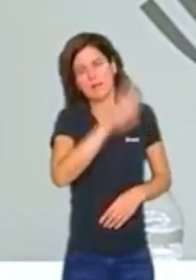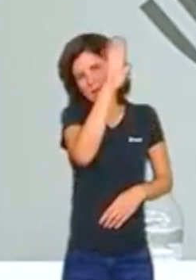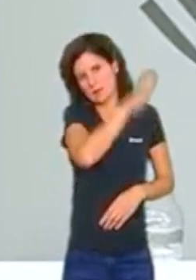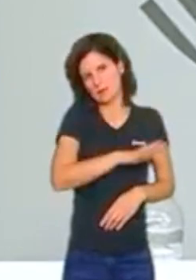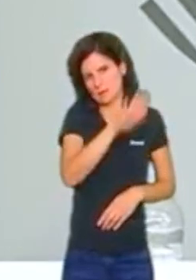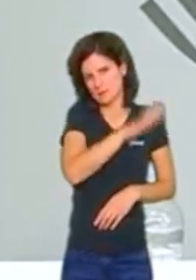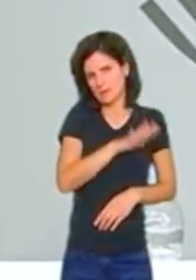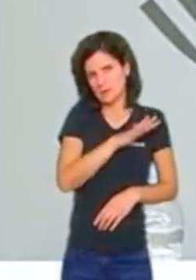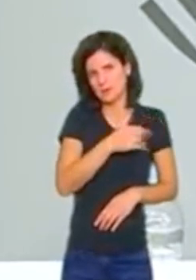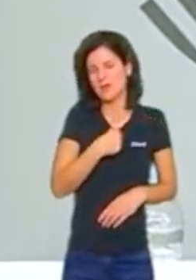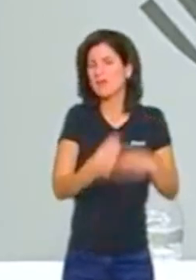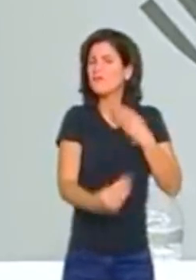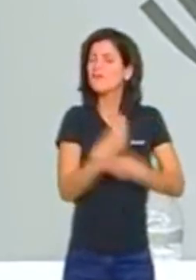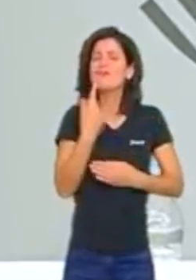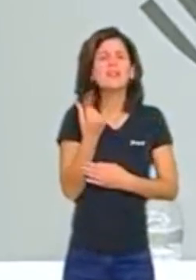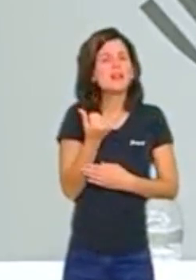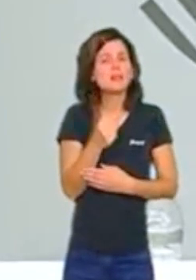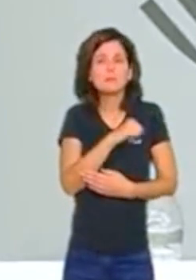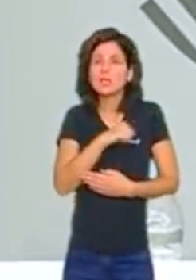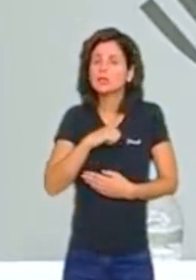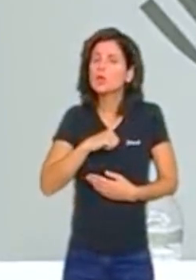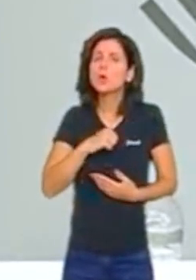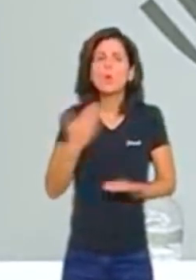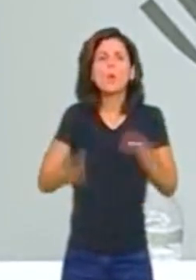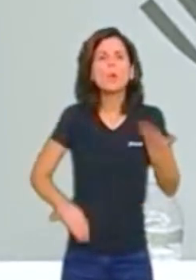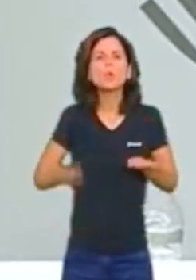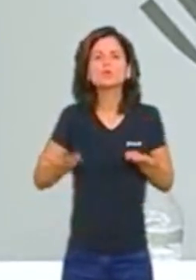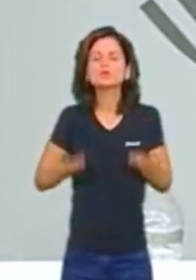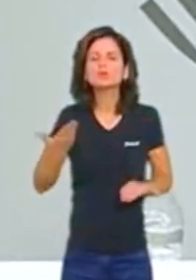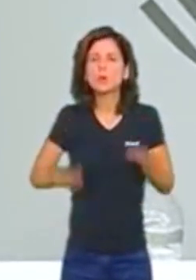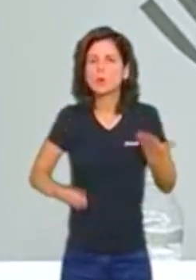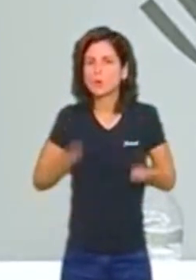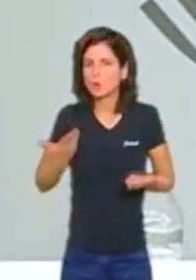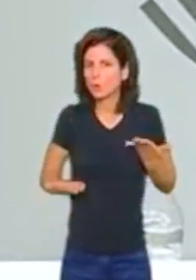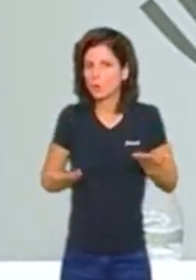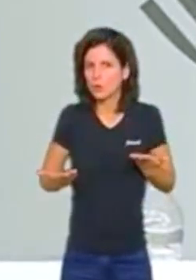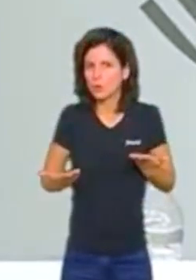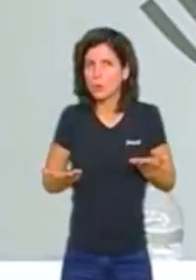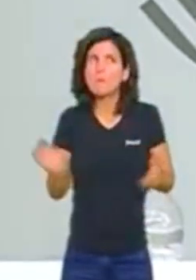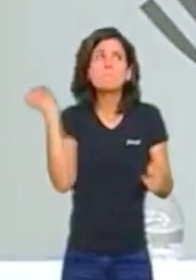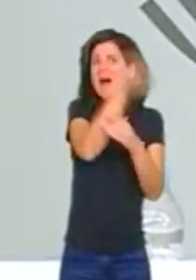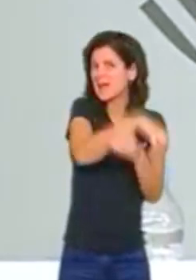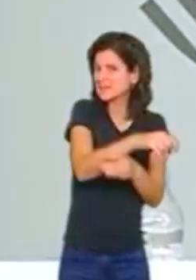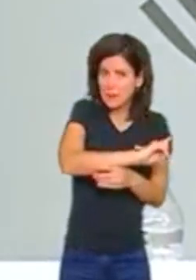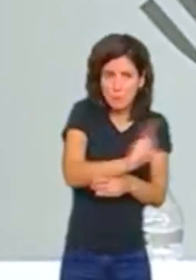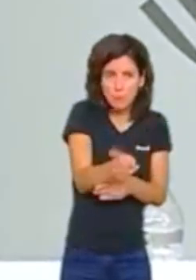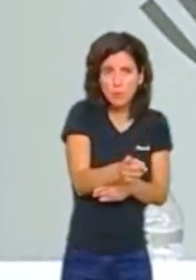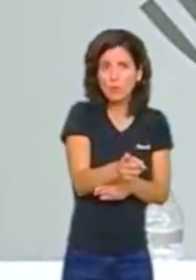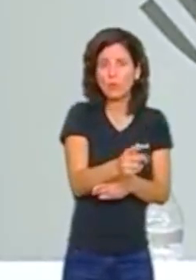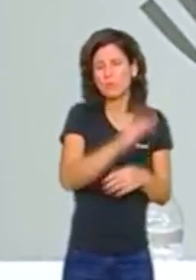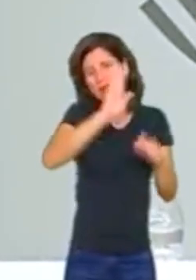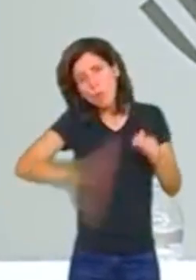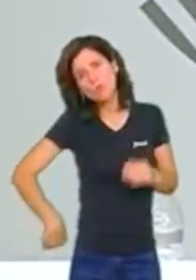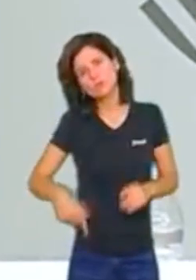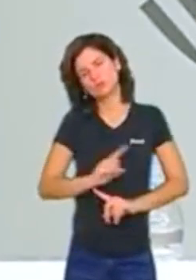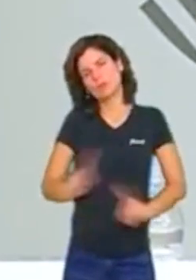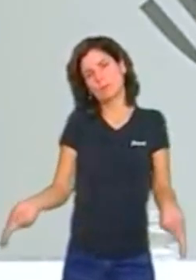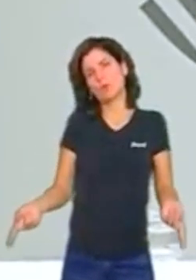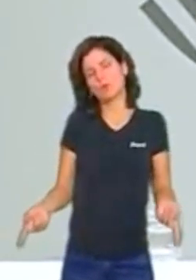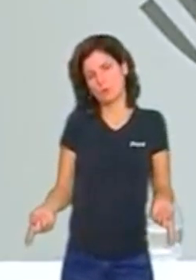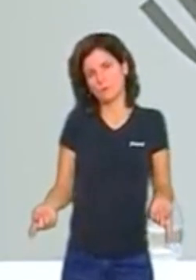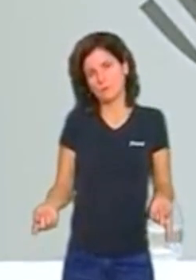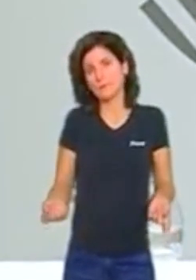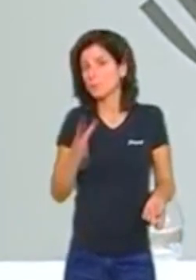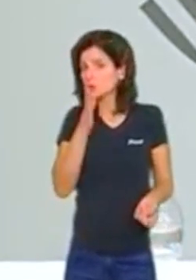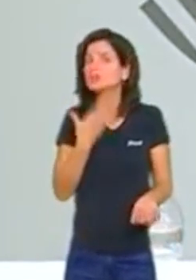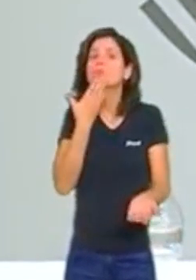un finançament just. No volem ser més que ningú, però ens hem fartat de ser sempre els últims de tot. I